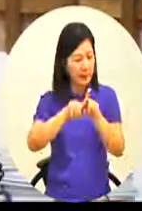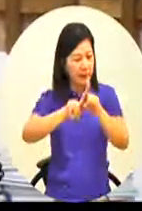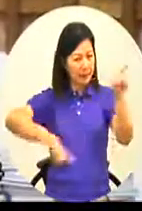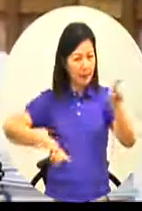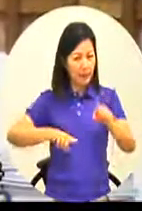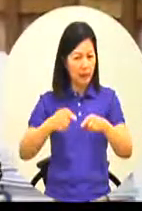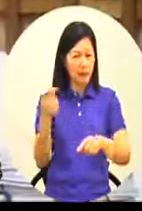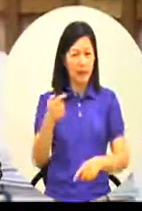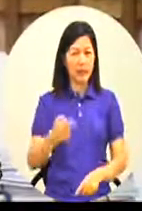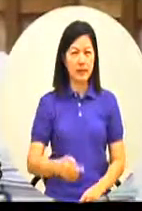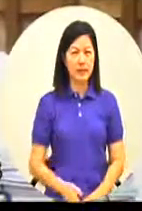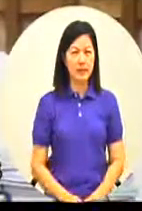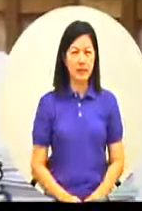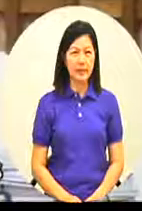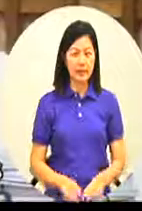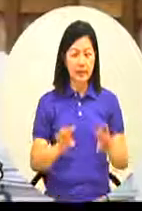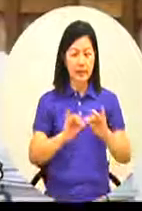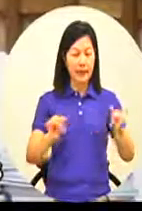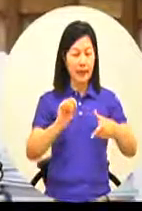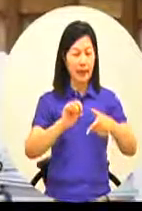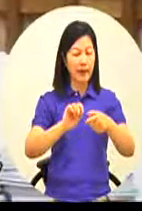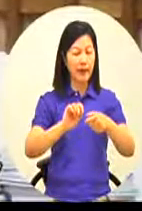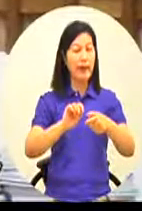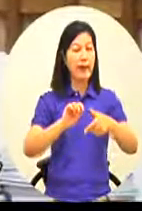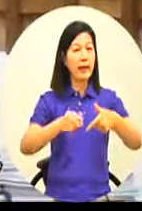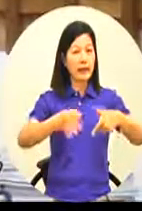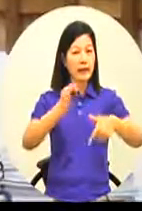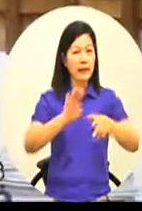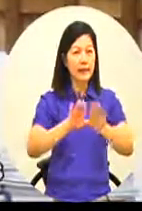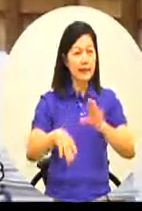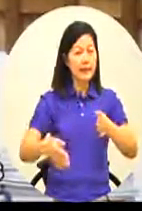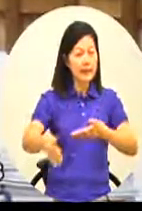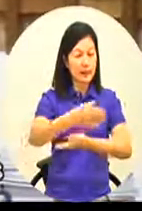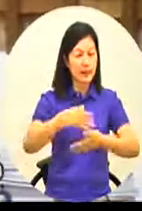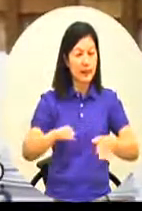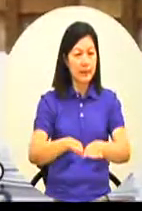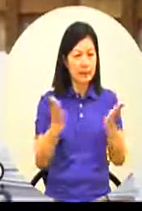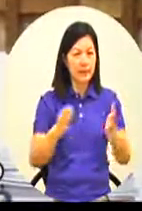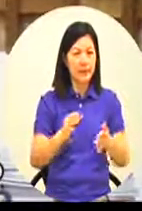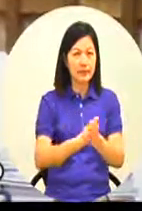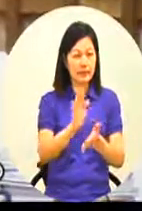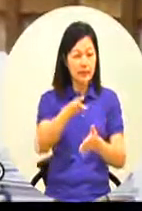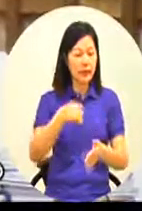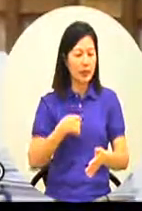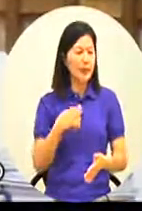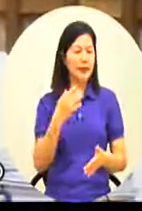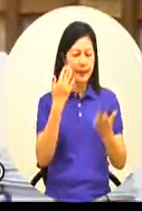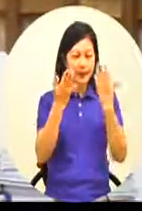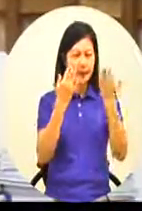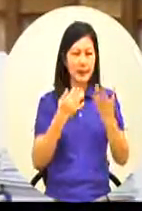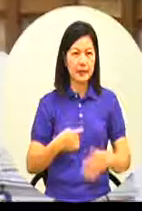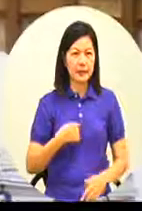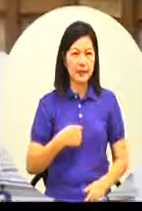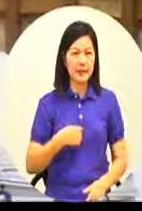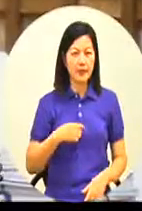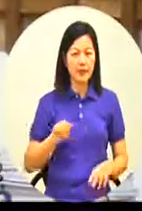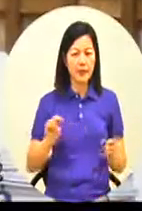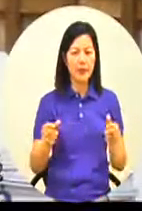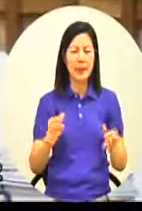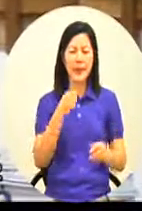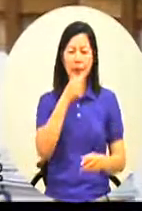别，地价税开征了，阮统清楚啦。确定啊，讲我拢伫电台咧推销物